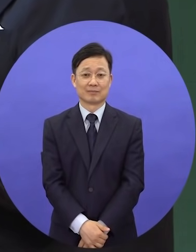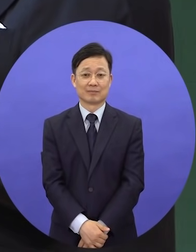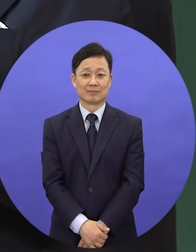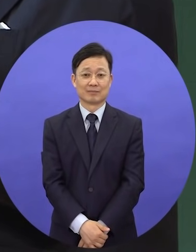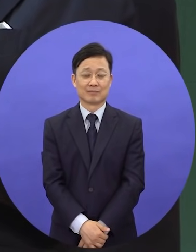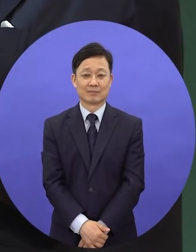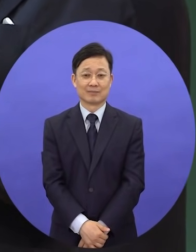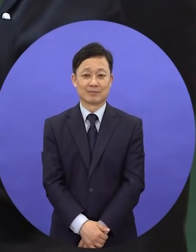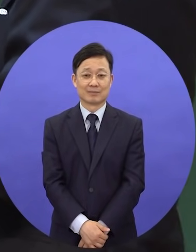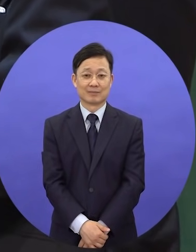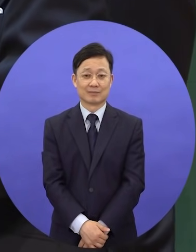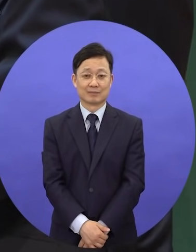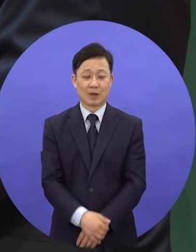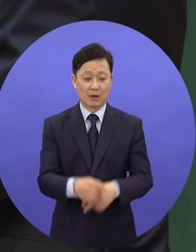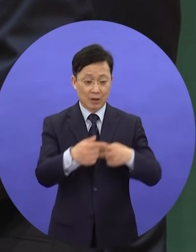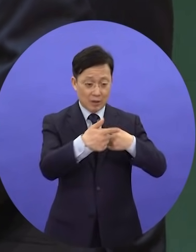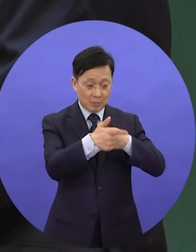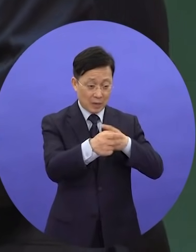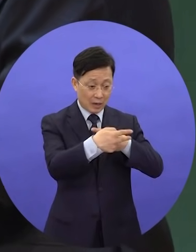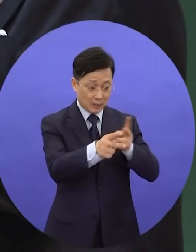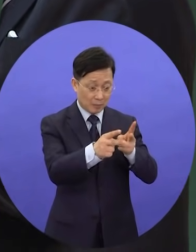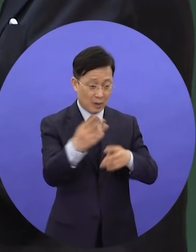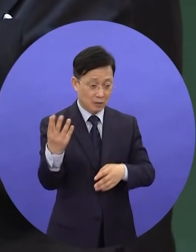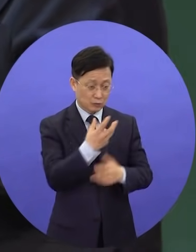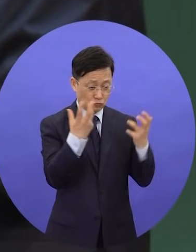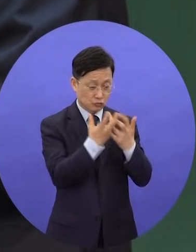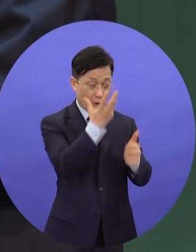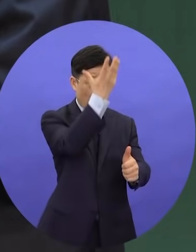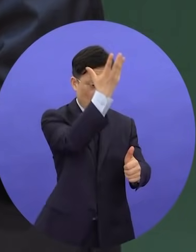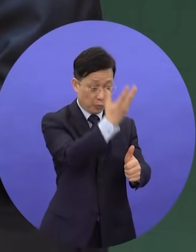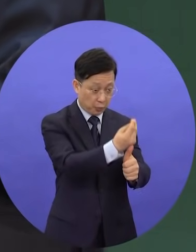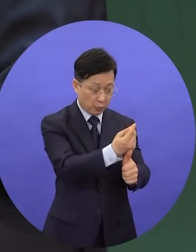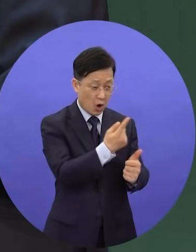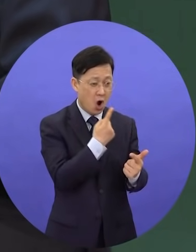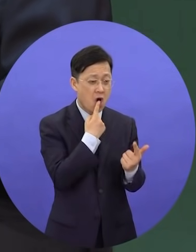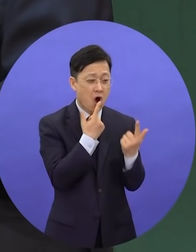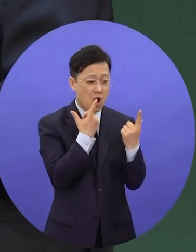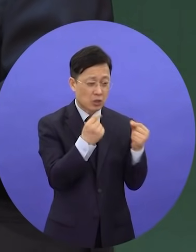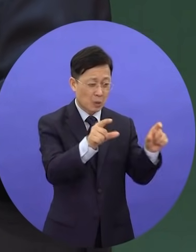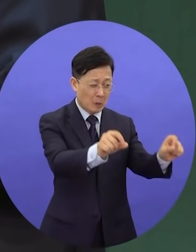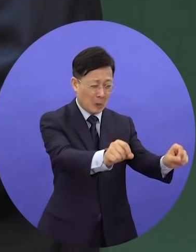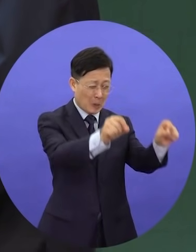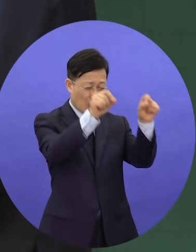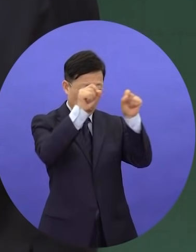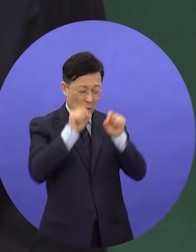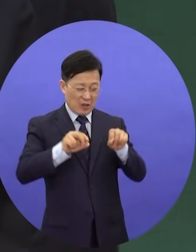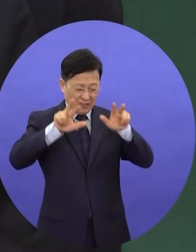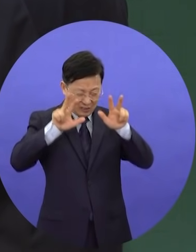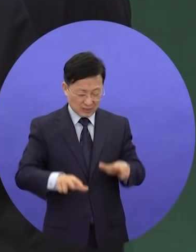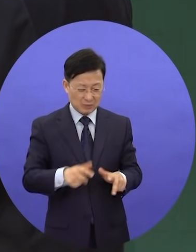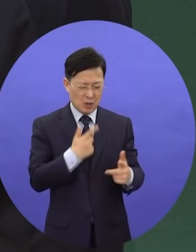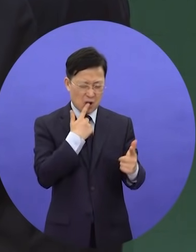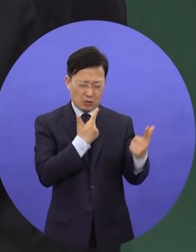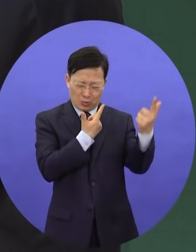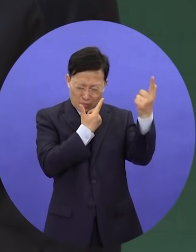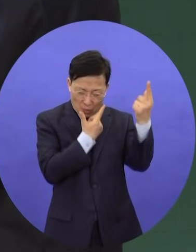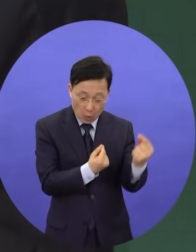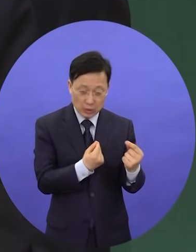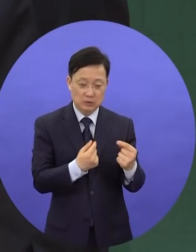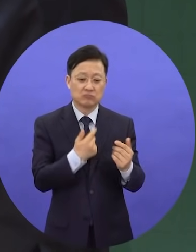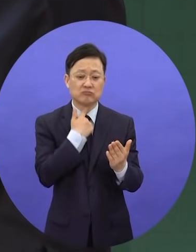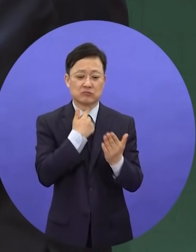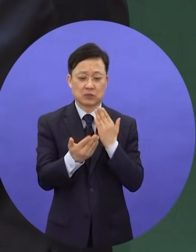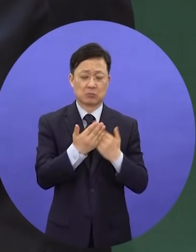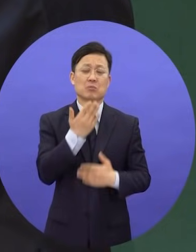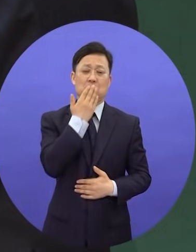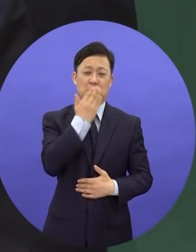13, that's the key. 마가다락방에 나타난 역사가 지금도 나타나고 있다. And the works that took place in Mark's upper room are taking place even now. 우리는